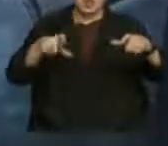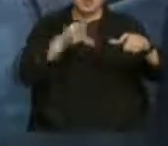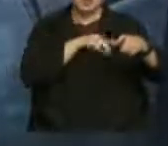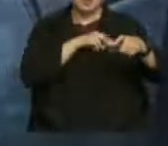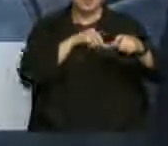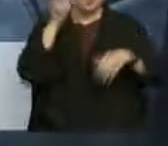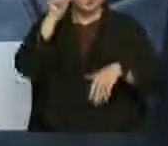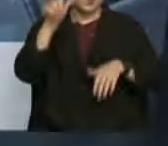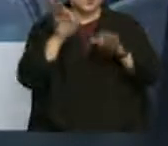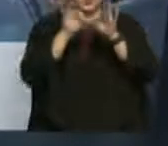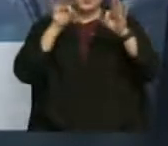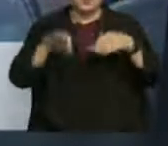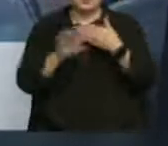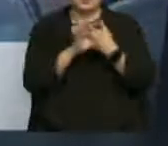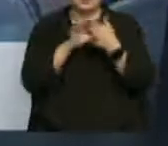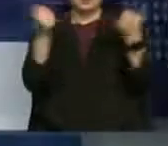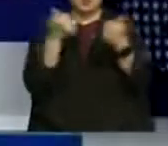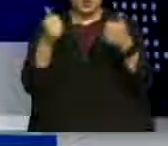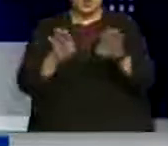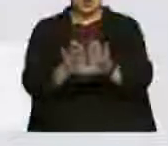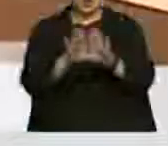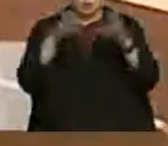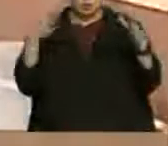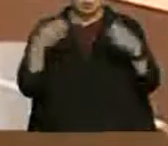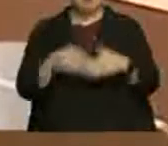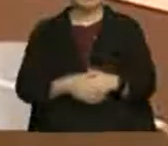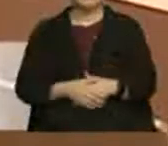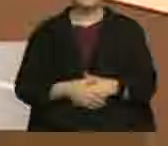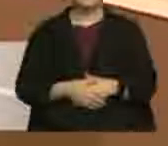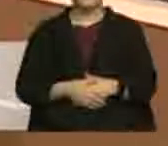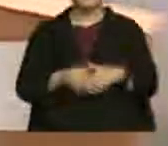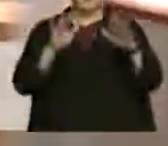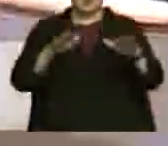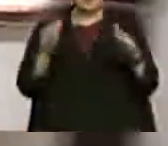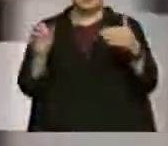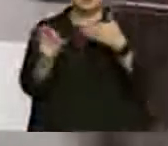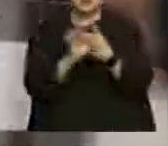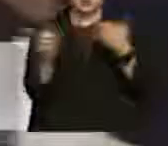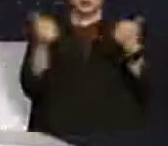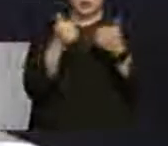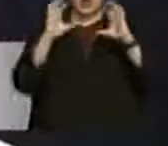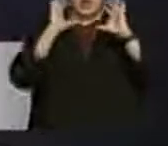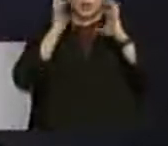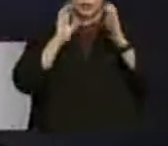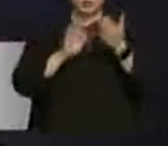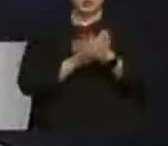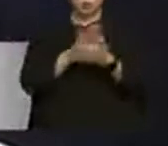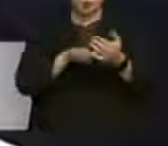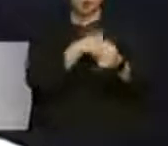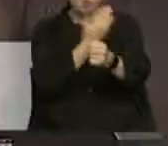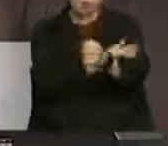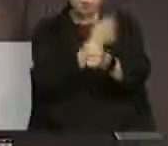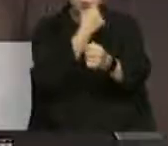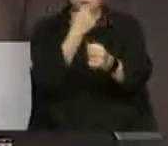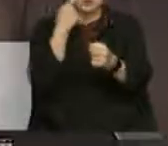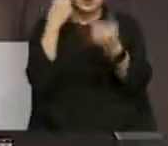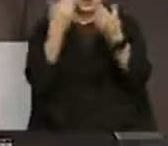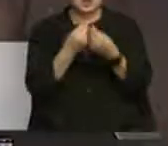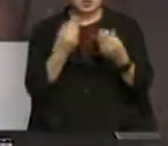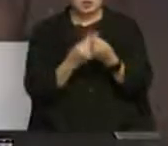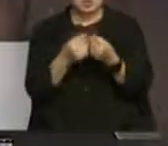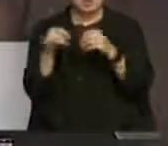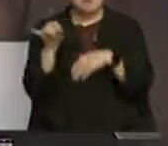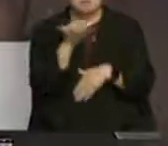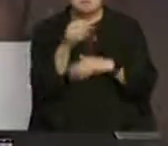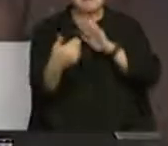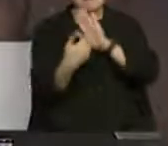서대문구의회가 5일간의 일정으로 임시회를 열었습니다. 이번 임시회에선 아동 놀권리 보장에 관한 조례안과